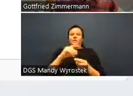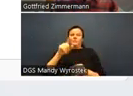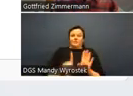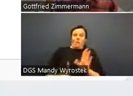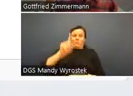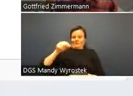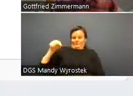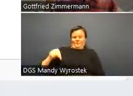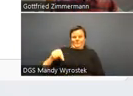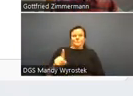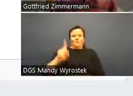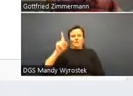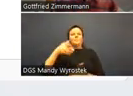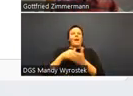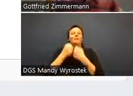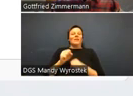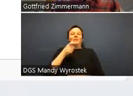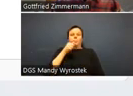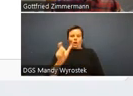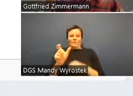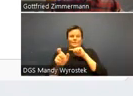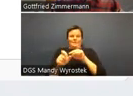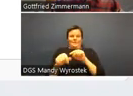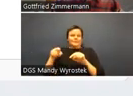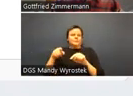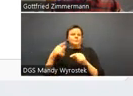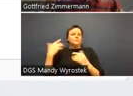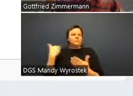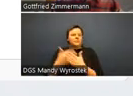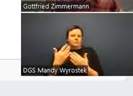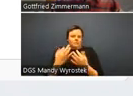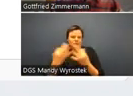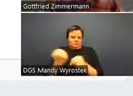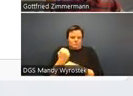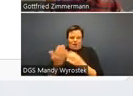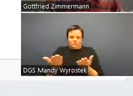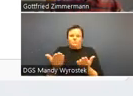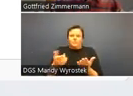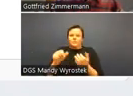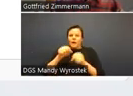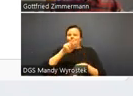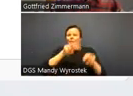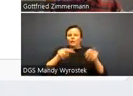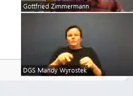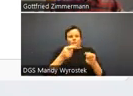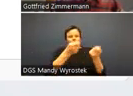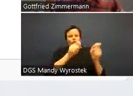unten Taste. Nach unten Taste. Inhaltsverzeichnis. Jetzt gehe ich mal wirklich einen ganzen Absatz Nach weiter, unten, immer.